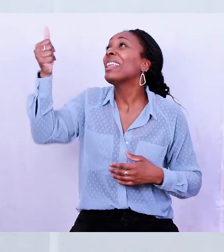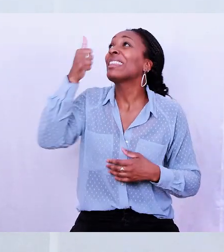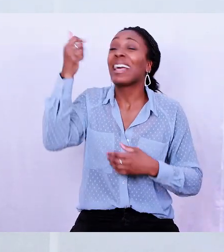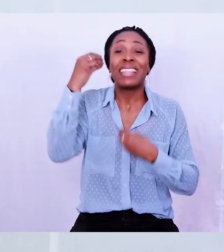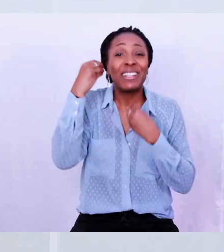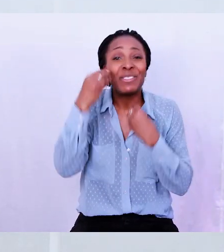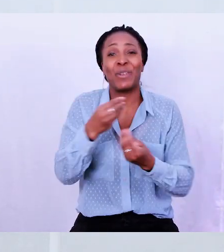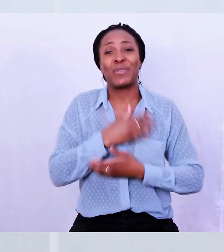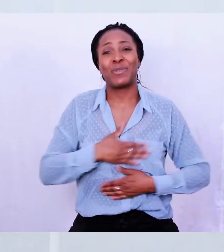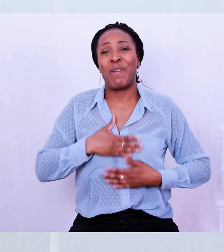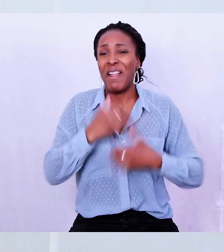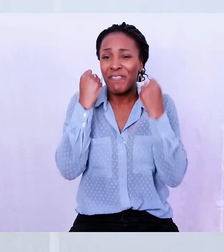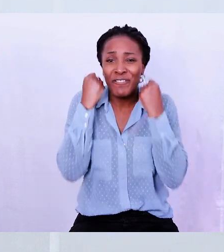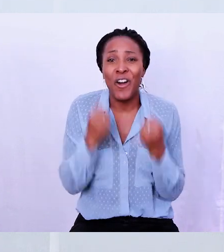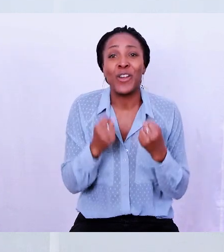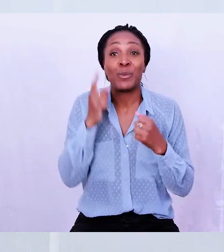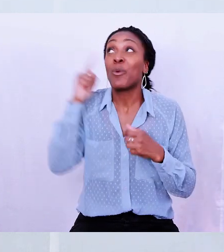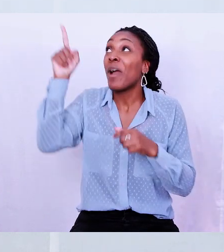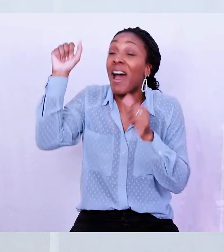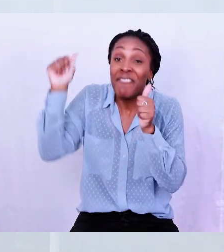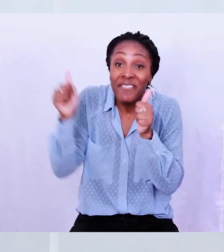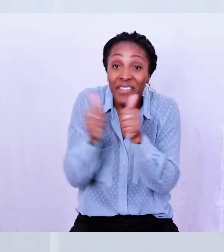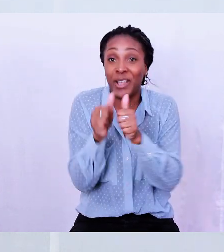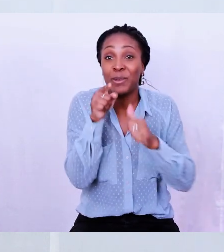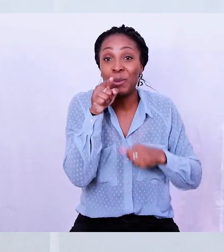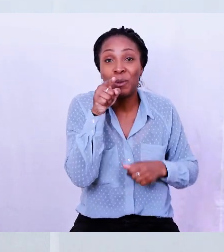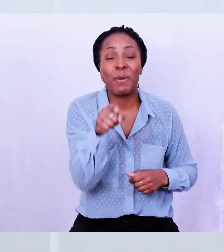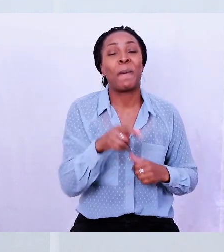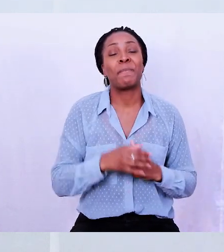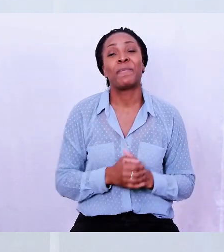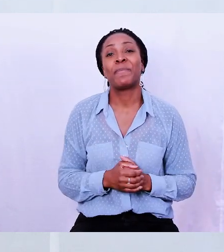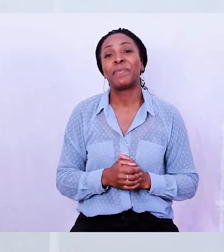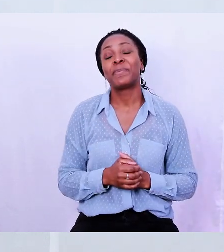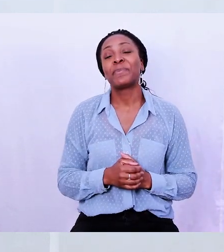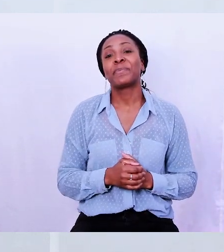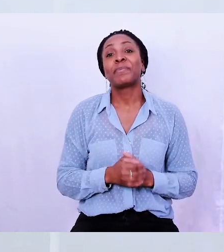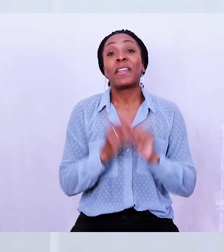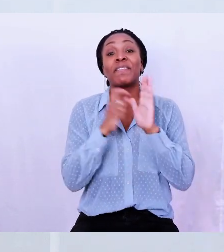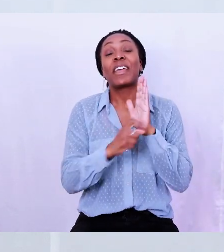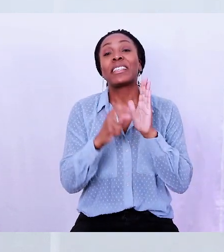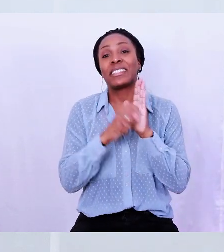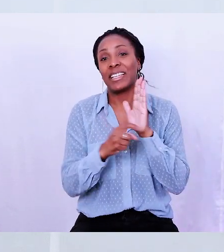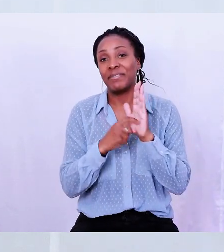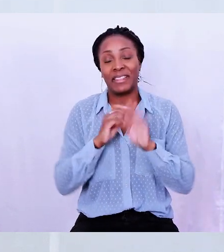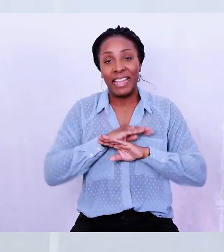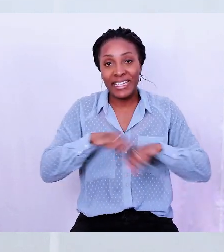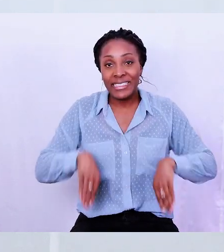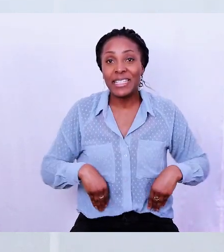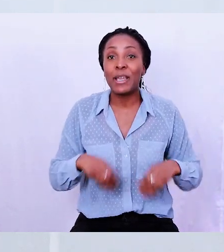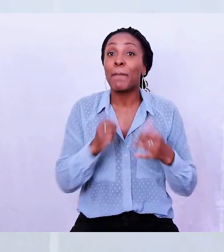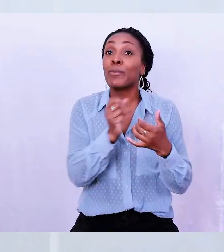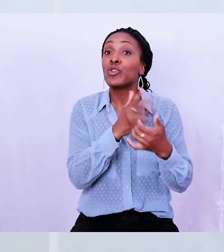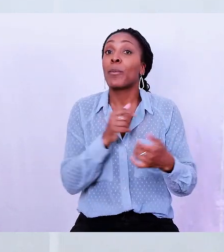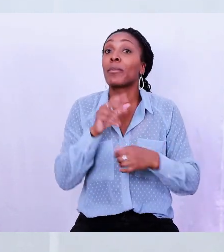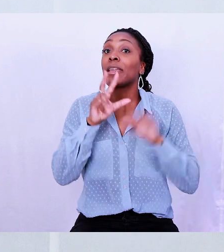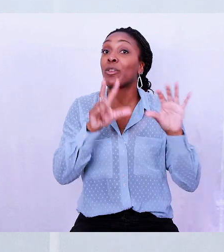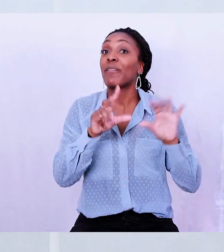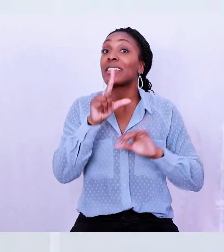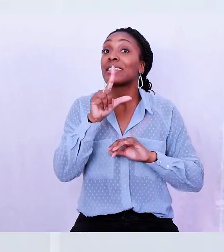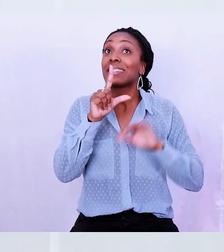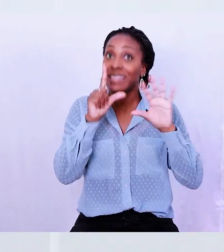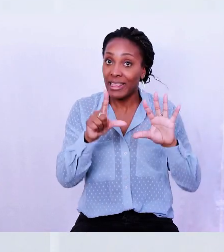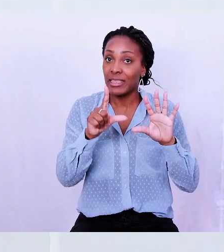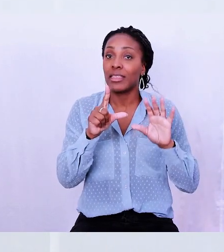soit ta force, parce qu'il est avec toi. Et on va terminer par ce verset avant de prier. Psaume 87, verset